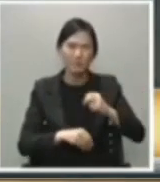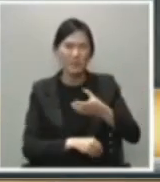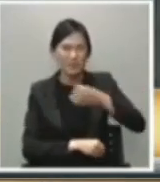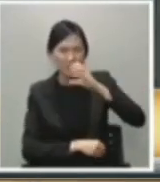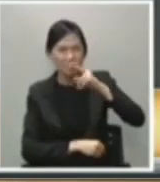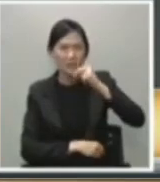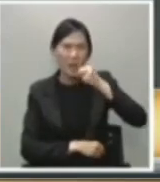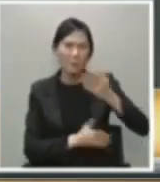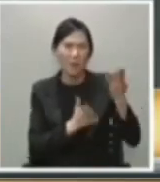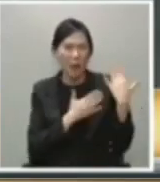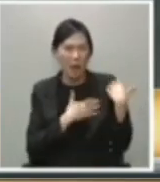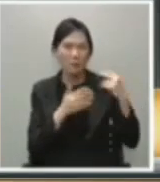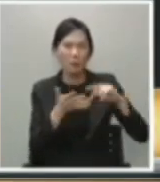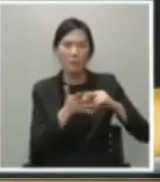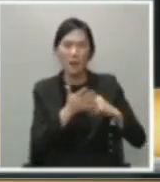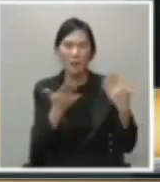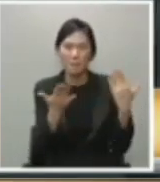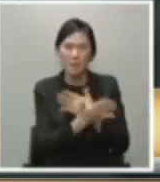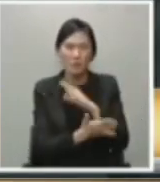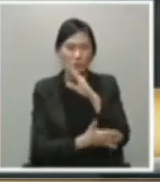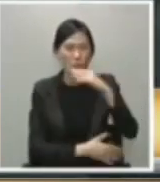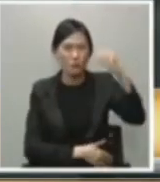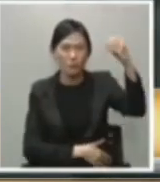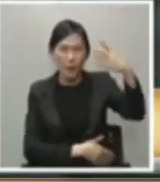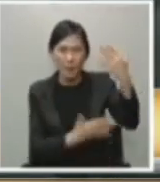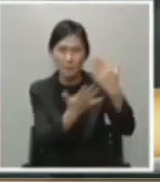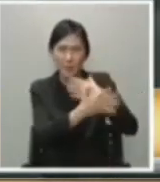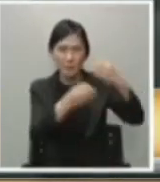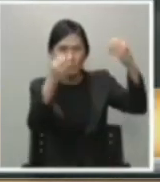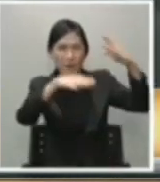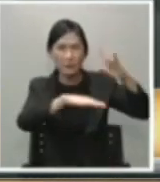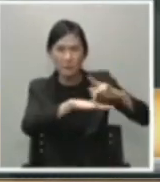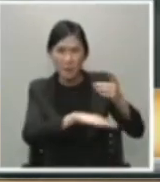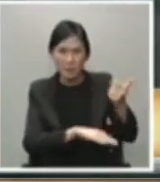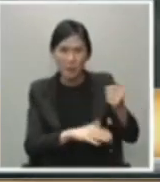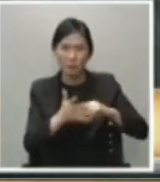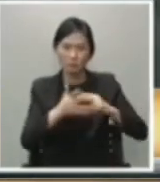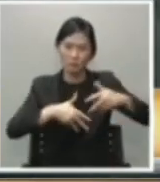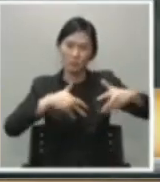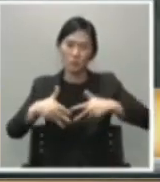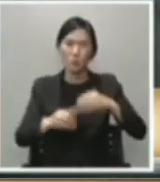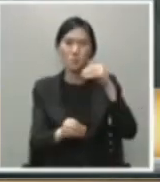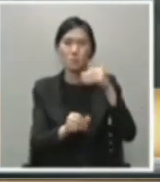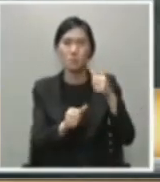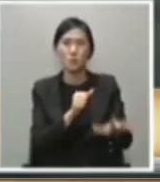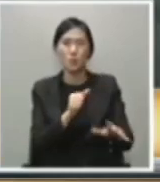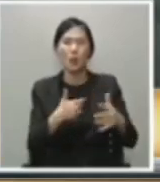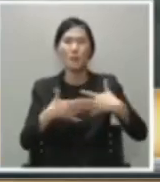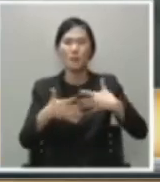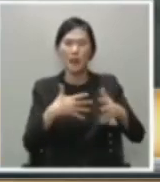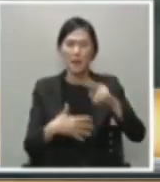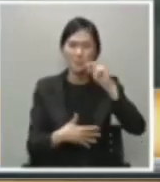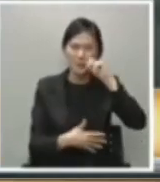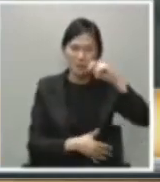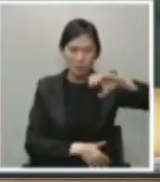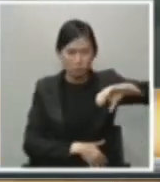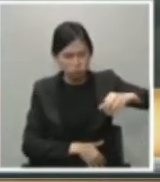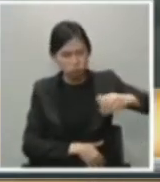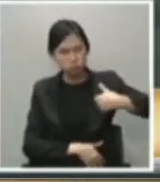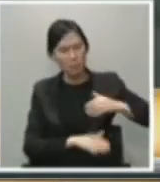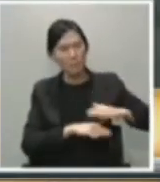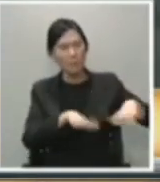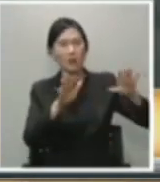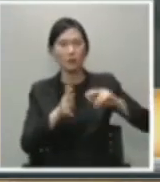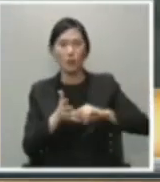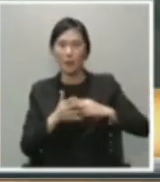าเปลี่ยนเป็นใช้โซลาร์เซลล์ได้ไหมครับ 500,000 บาทพี่น้องไม่อยู่ไม่เป็นไรครับมีก๊อกลูกลอยเปิดไว้ไปทำงานครับ